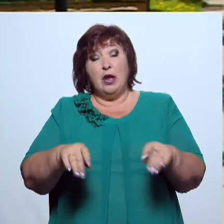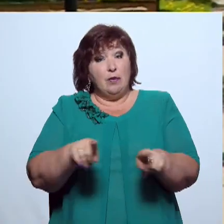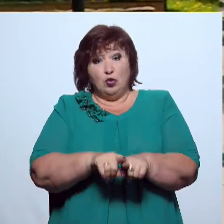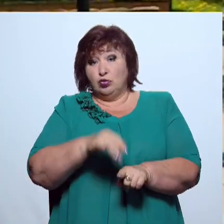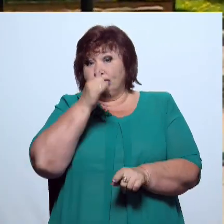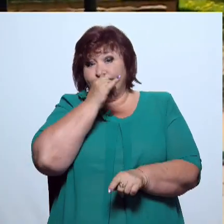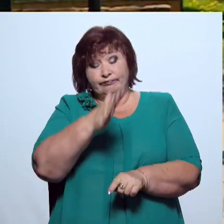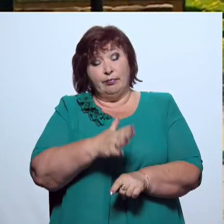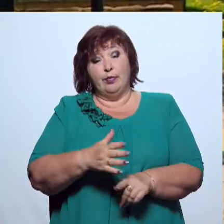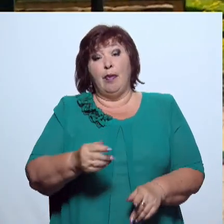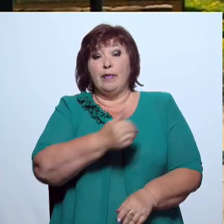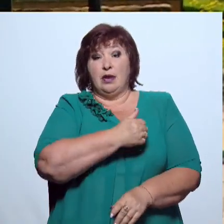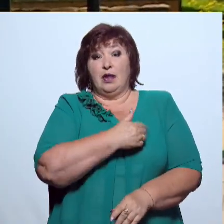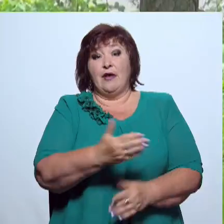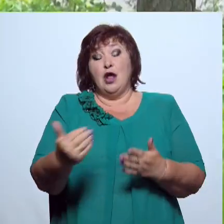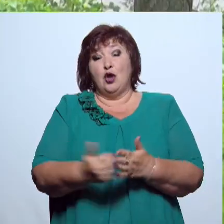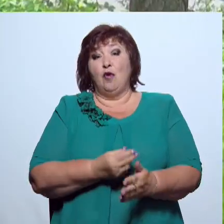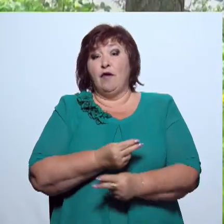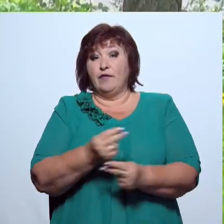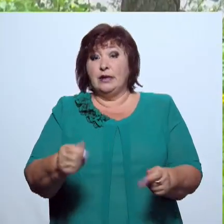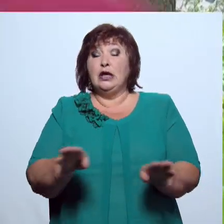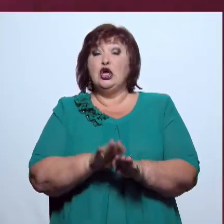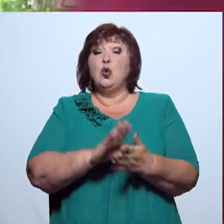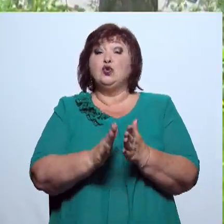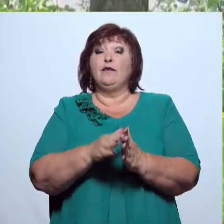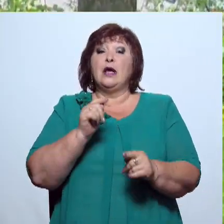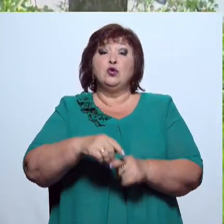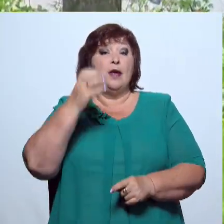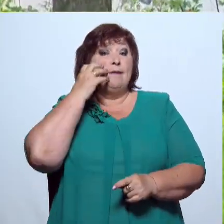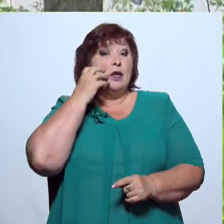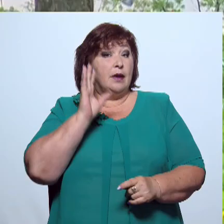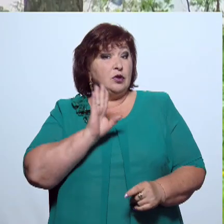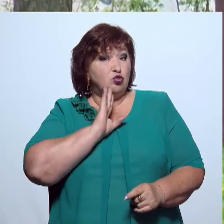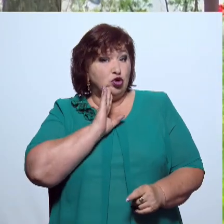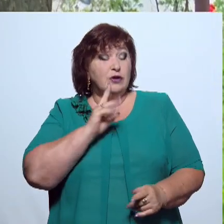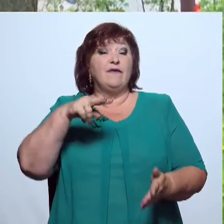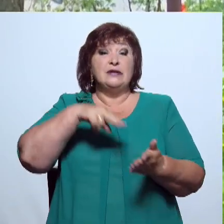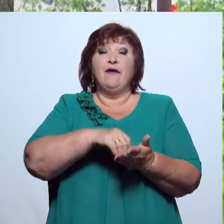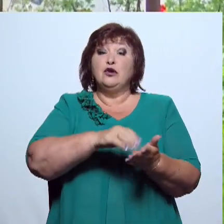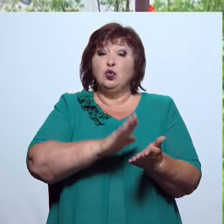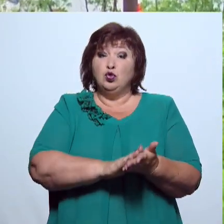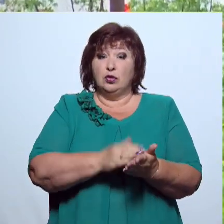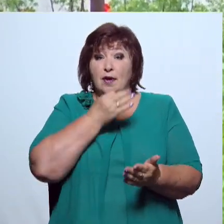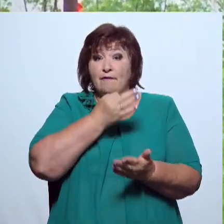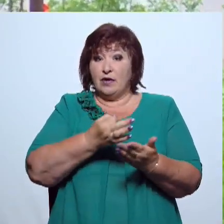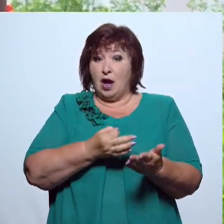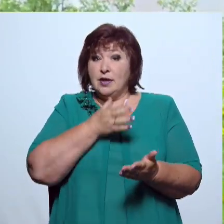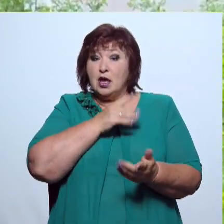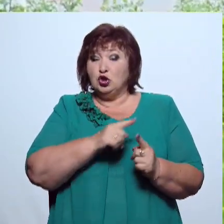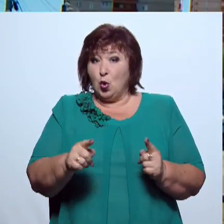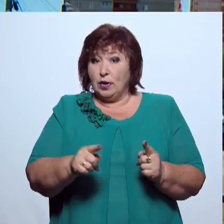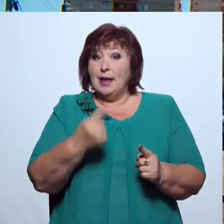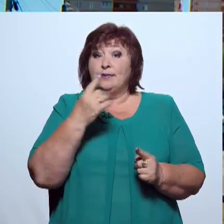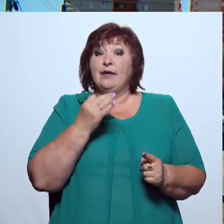не вправе претендовать на новые выплаты. Те же условия коснутся и беременных женщин, вставших на учет в ранние сроки. С 1 июля